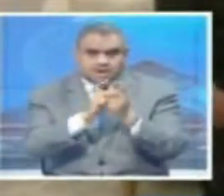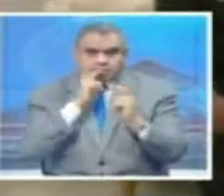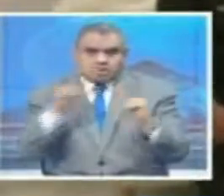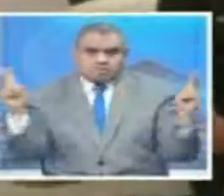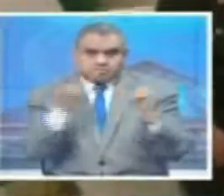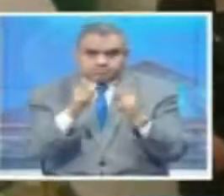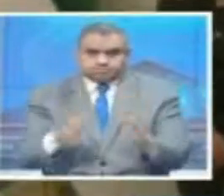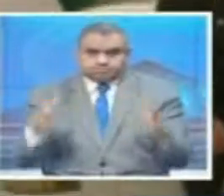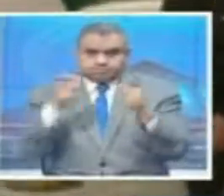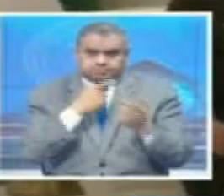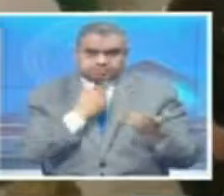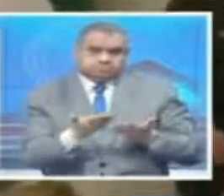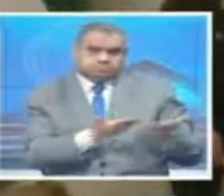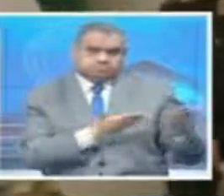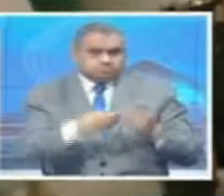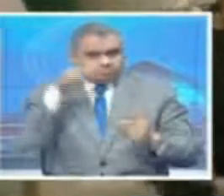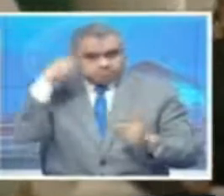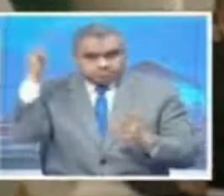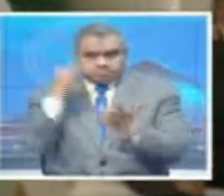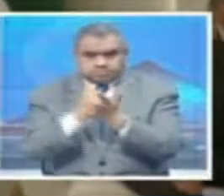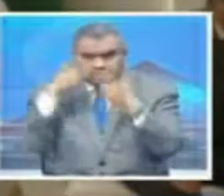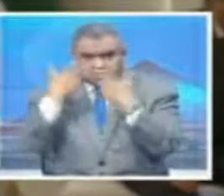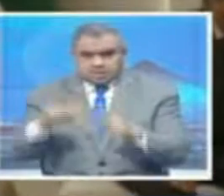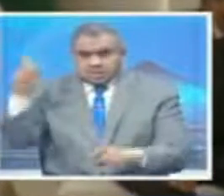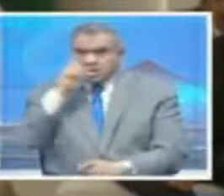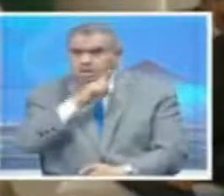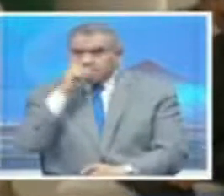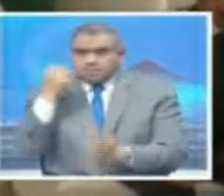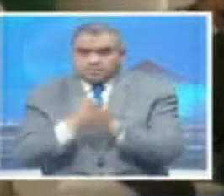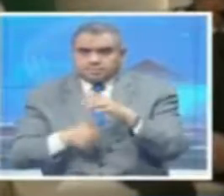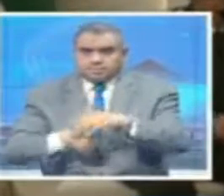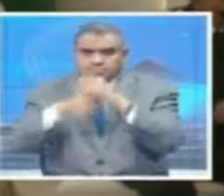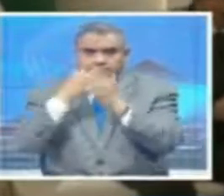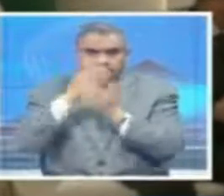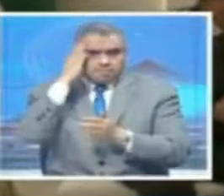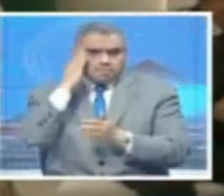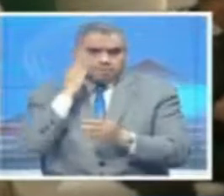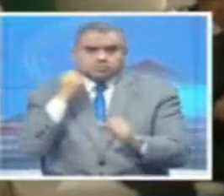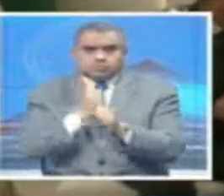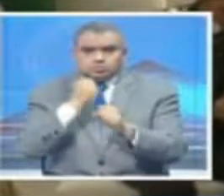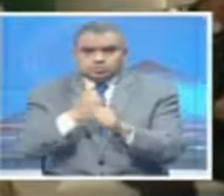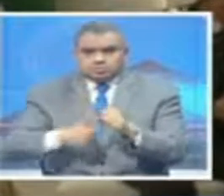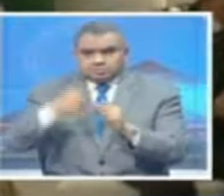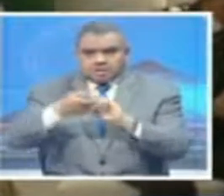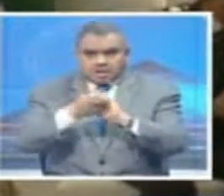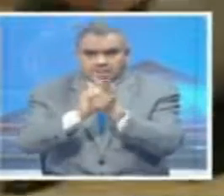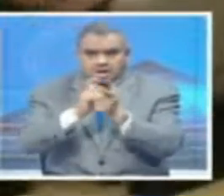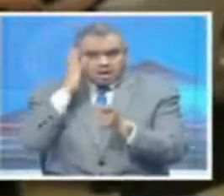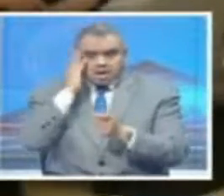بالسيد محمد البواردي وزير الدولة لشؤون الدفاع الإماراتي، وأشاد بمستوى التنظيم الجيد لمعرض